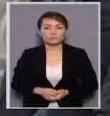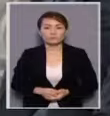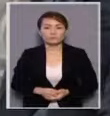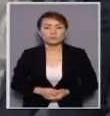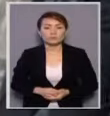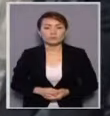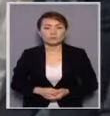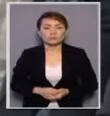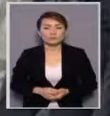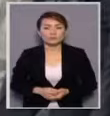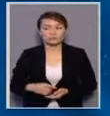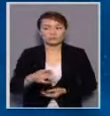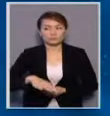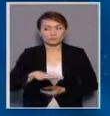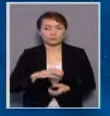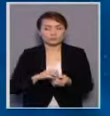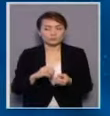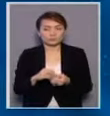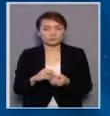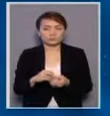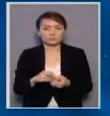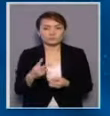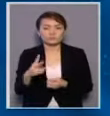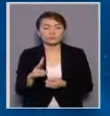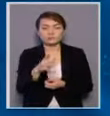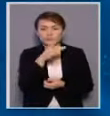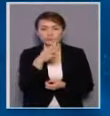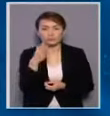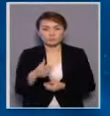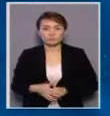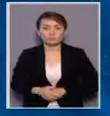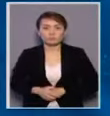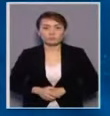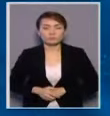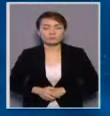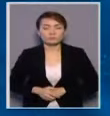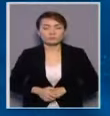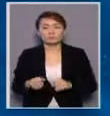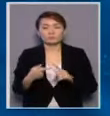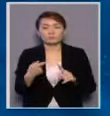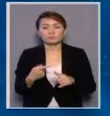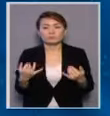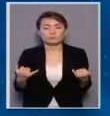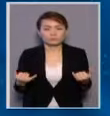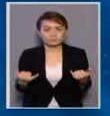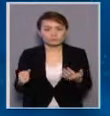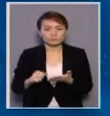мәселесі. Президентіміз әрқашан ішінде жаңағы екі кезеңнен тұрады. Ол кезеңнің бірінші кезеңі бойынша қазір